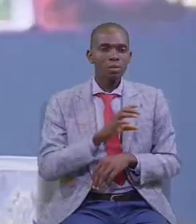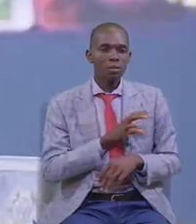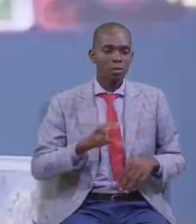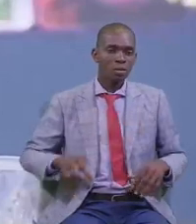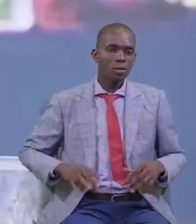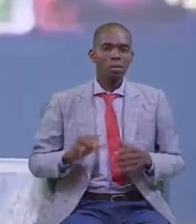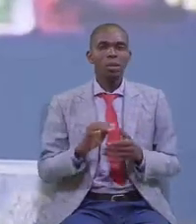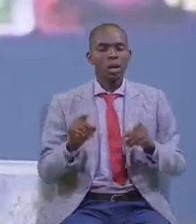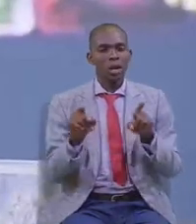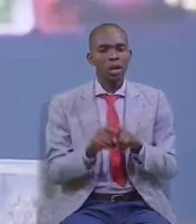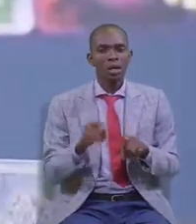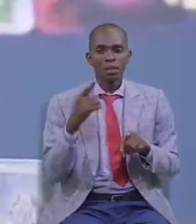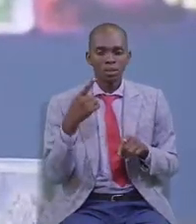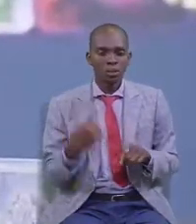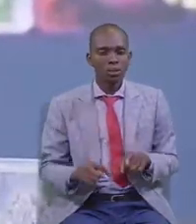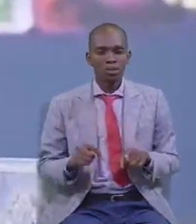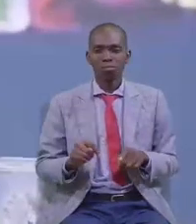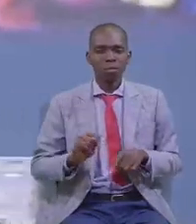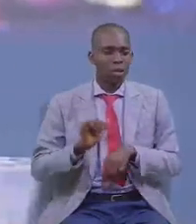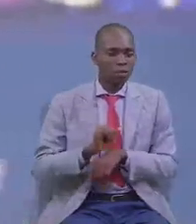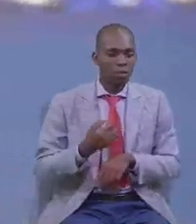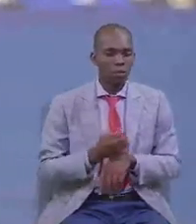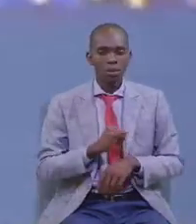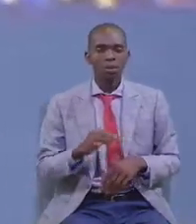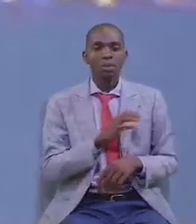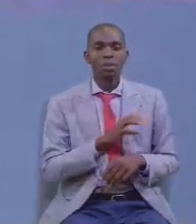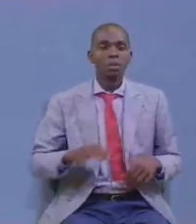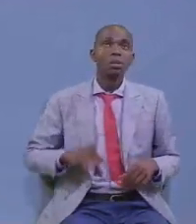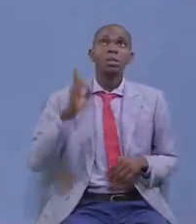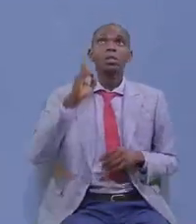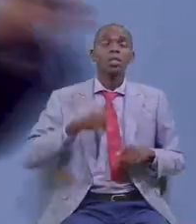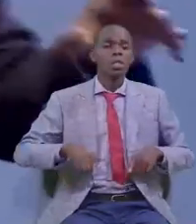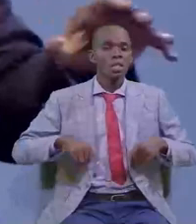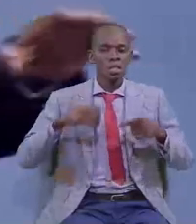comme le Christ actif. Il vit dans ton cœur